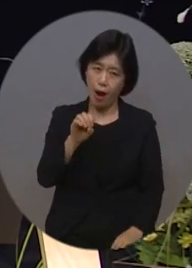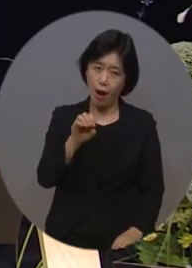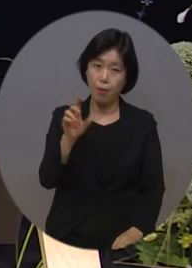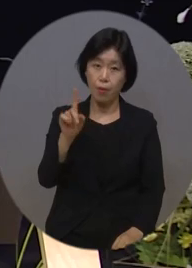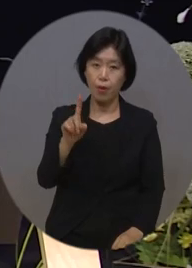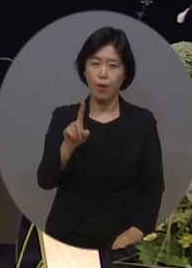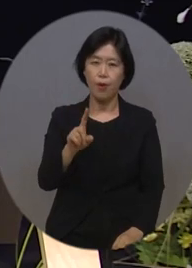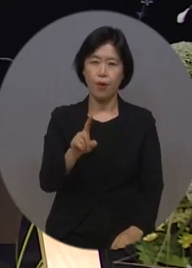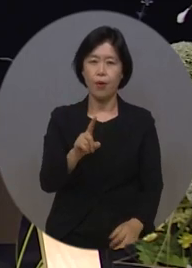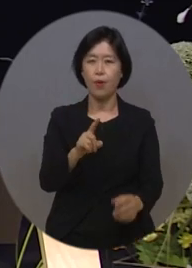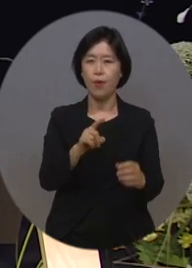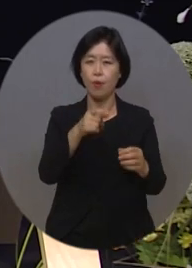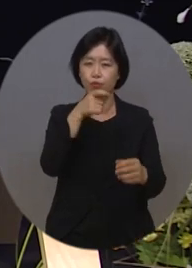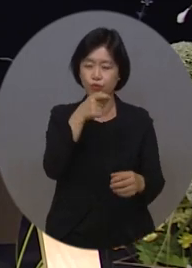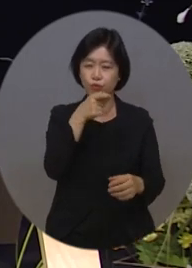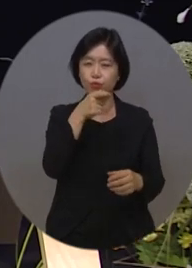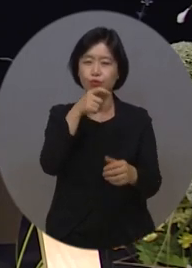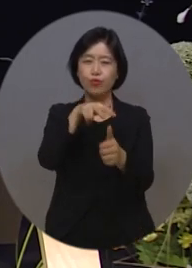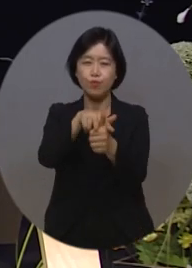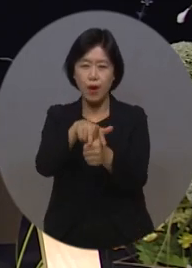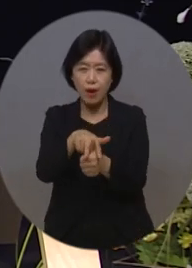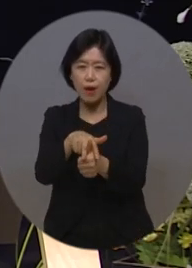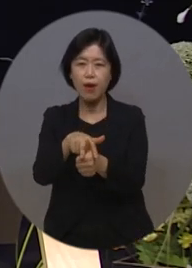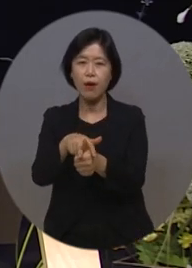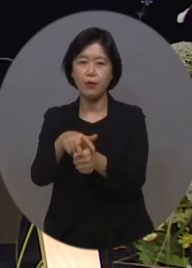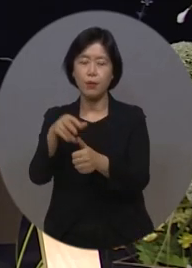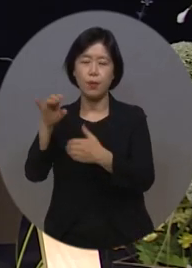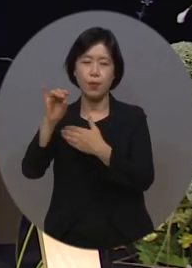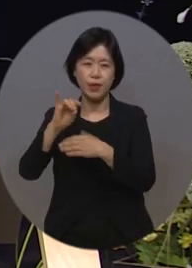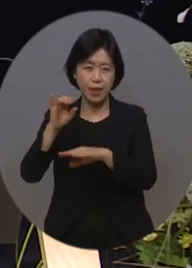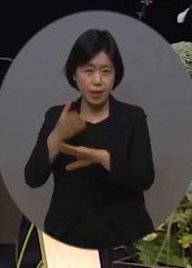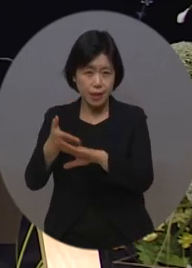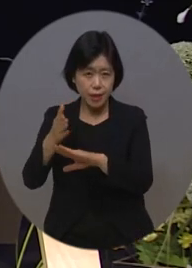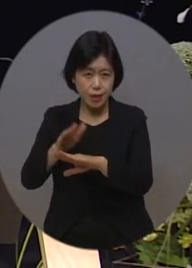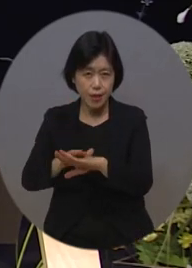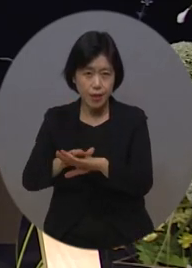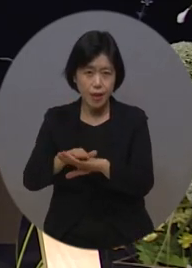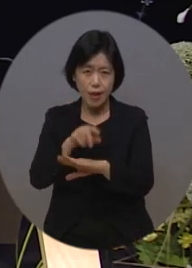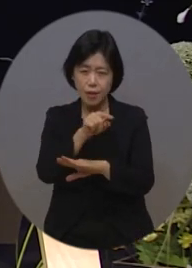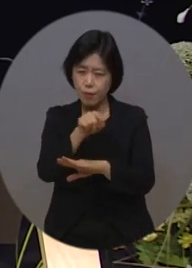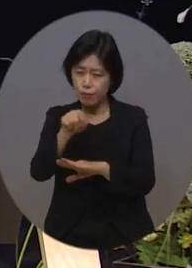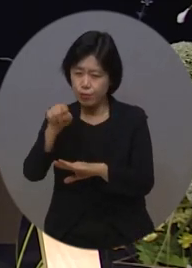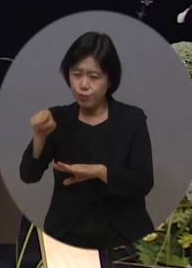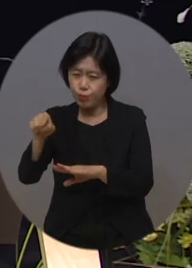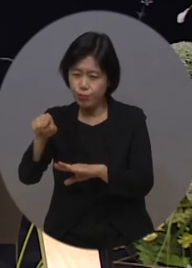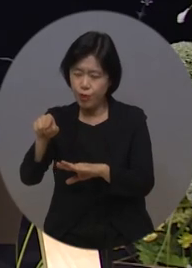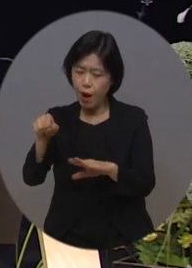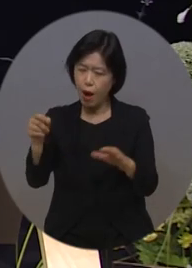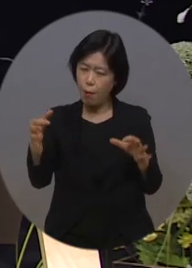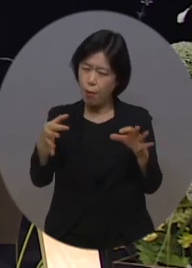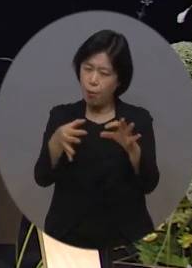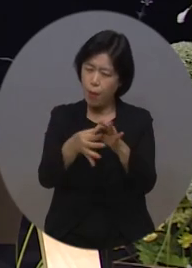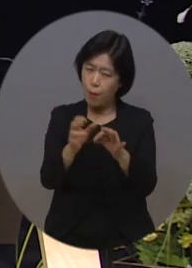암말, 스타킹에서 동질적 특성을 찾아내는 것에 성공했기